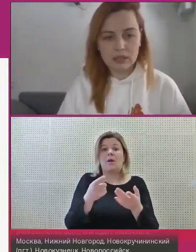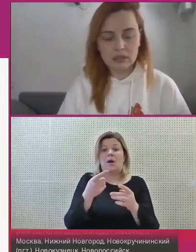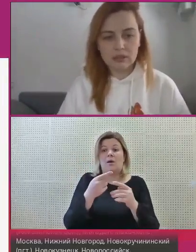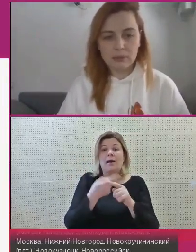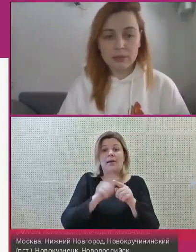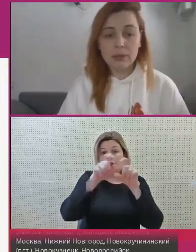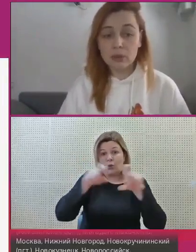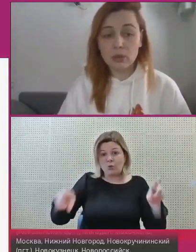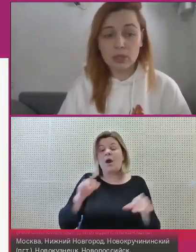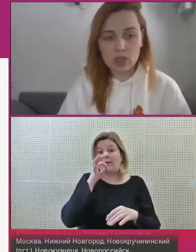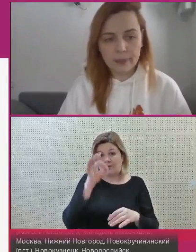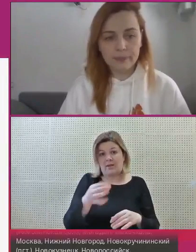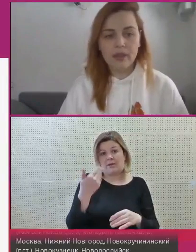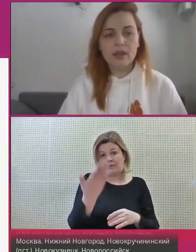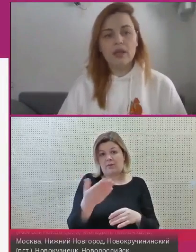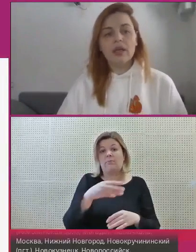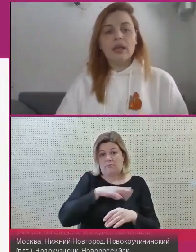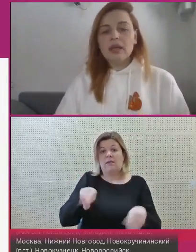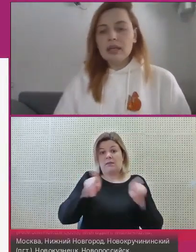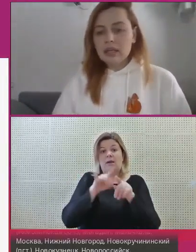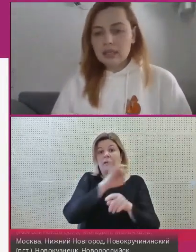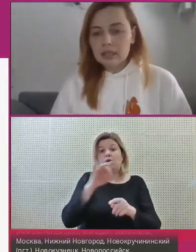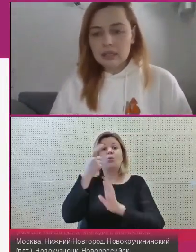о тех проблемах, которые мы решаем.